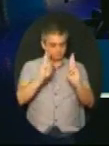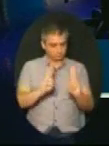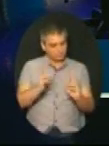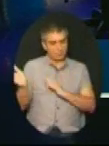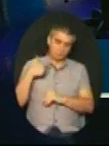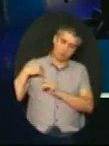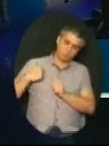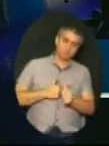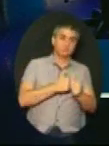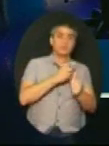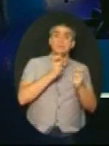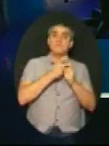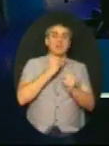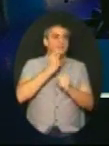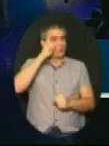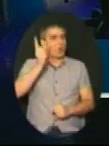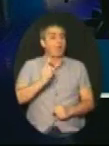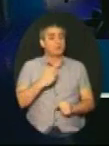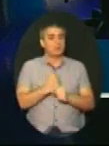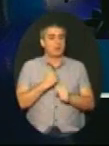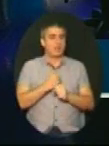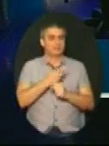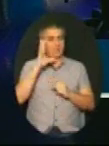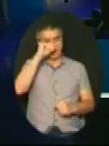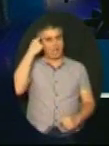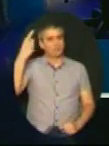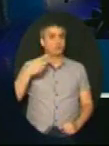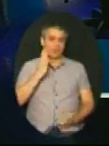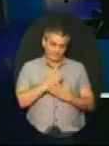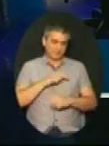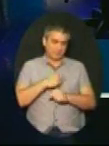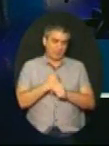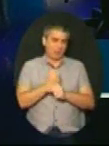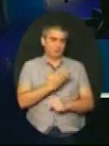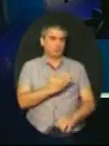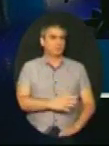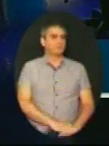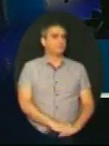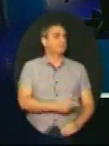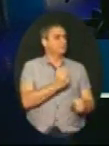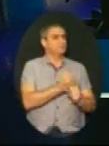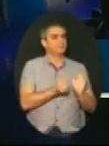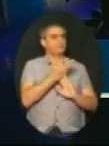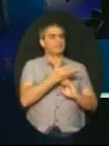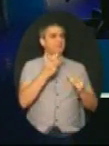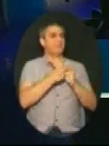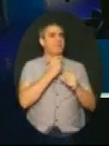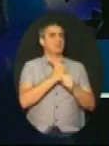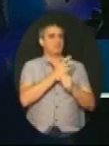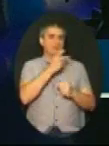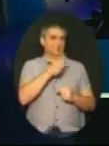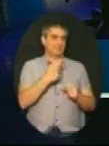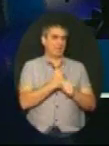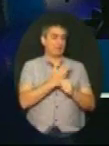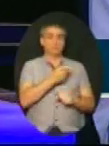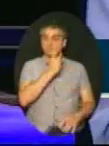בואו אחריי. מפלגת העבודה לא יודעת לייצר אג'נדה. והגיע הזמן שהיא תעשה את זה. יושב, תייצר למפלגת העבודה אג'נדה, אם אתה חושב שצריך